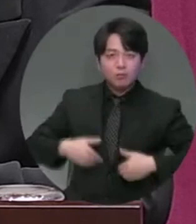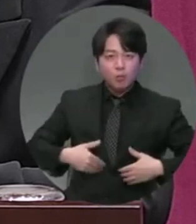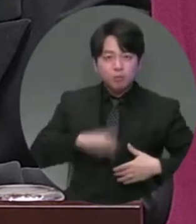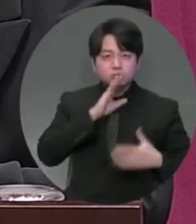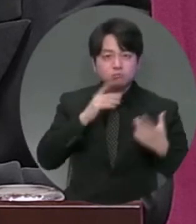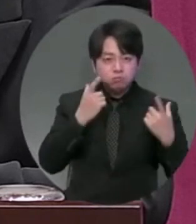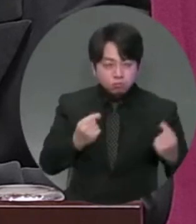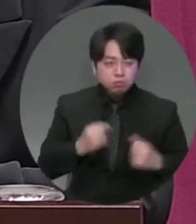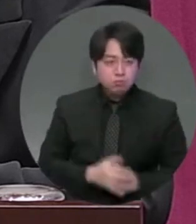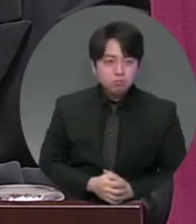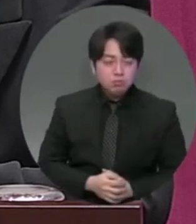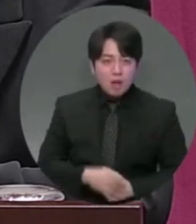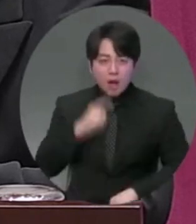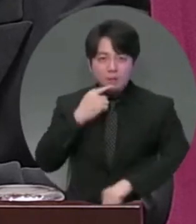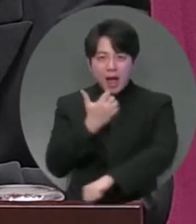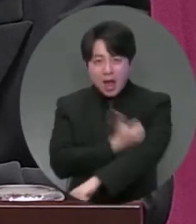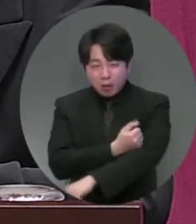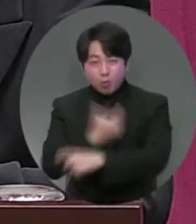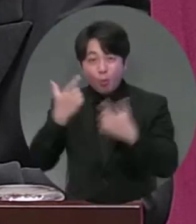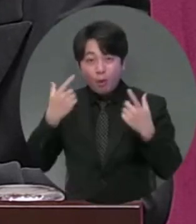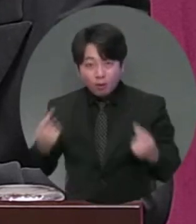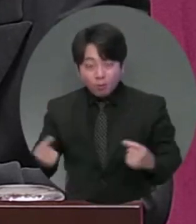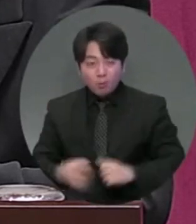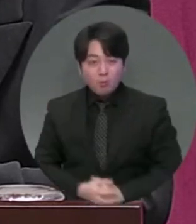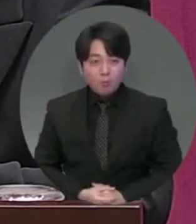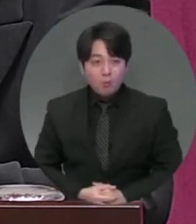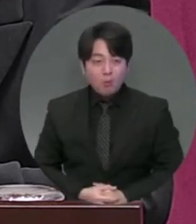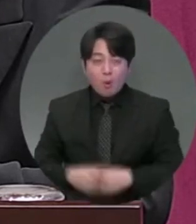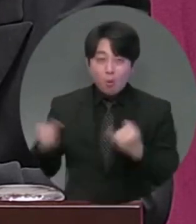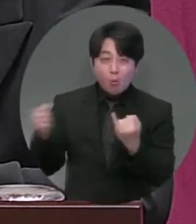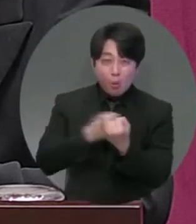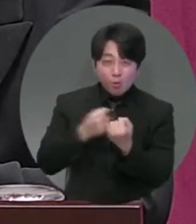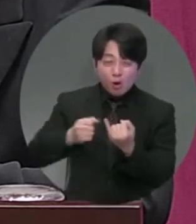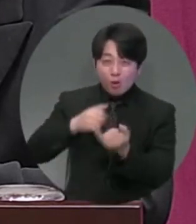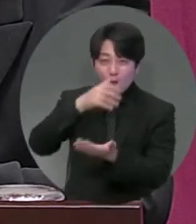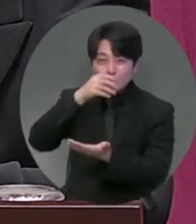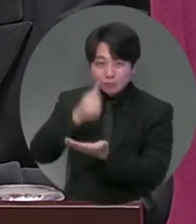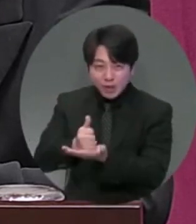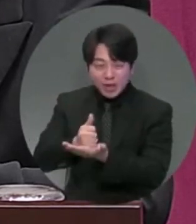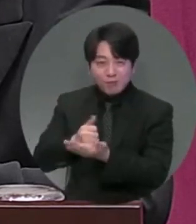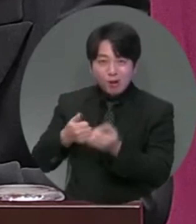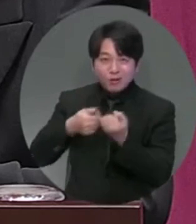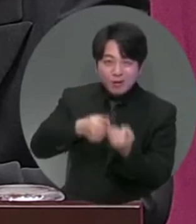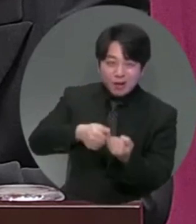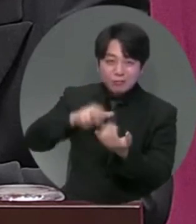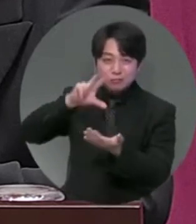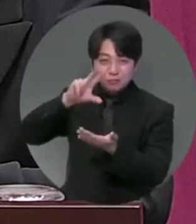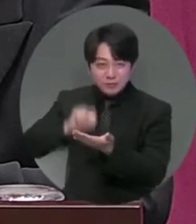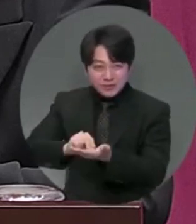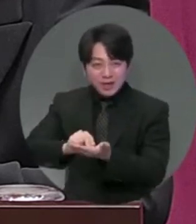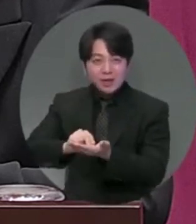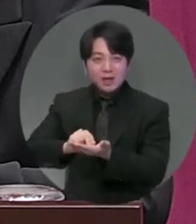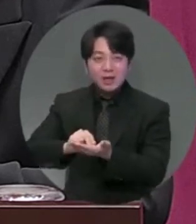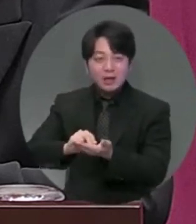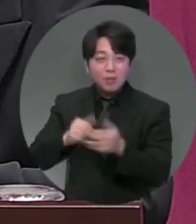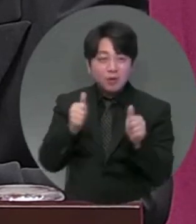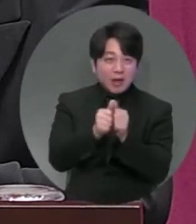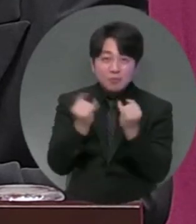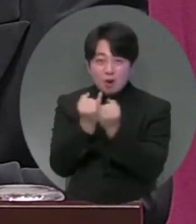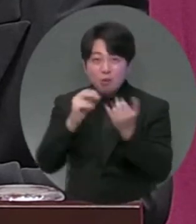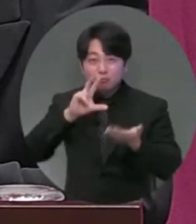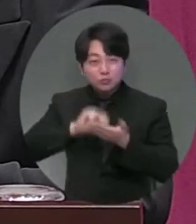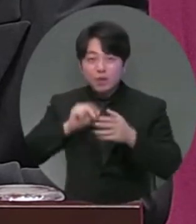마약도 사실 피해자가 있는 것이고 이런 폭력범죄에 있어서 꼭 이게 뭐 단순하게 뭐 젠더폭력만을 해당하는 건